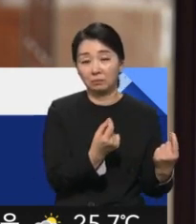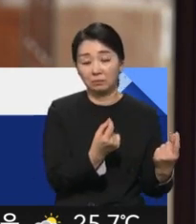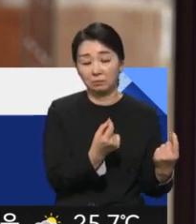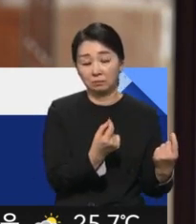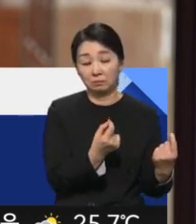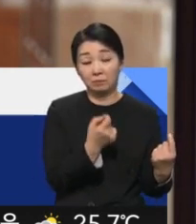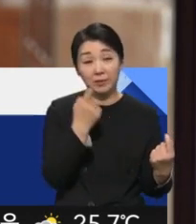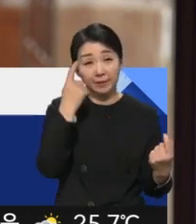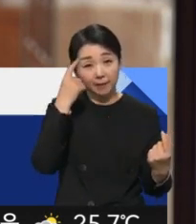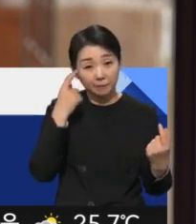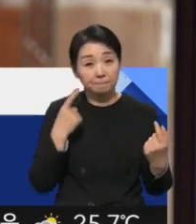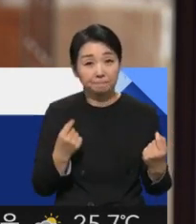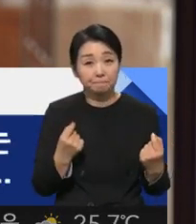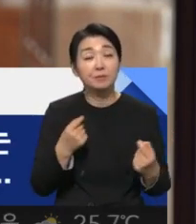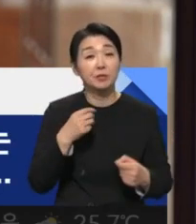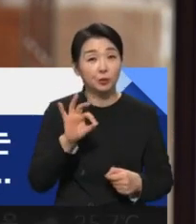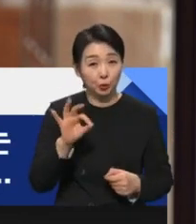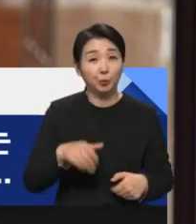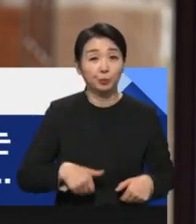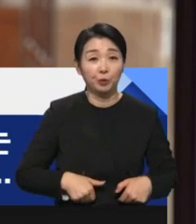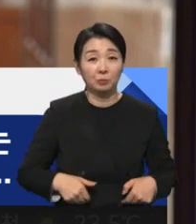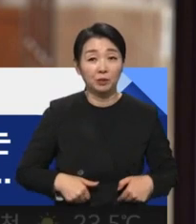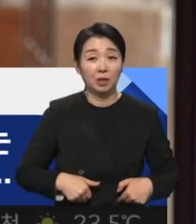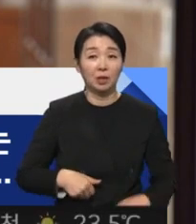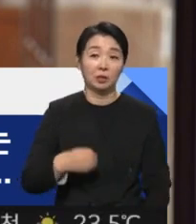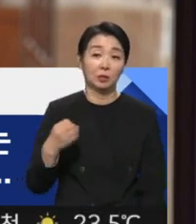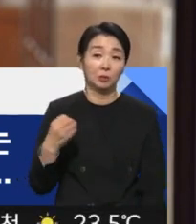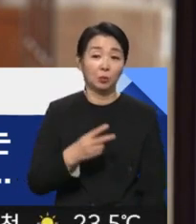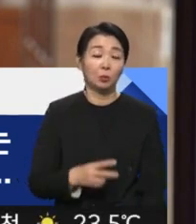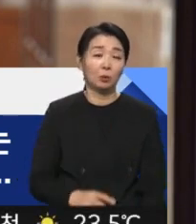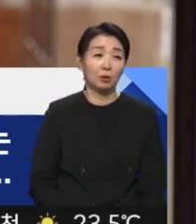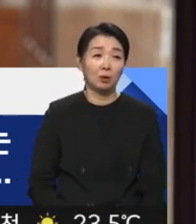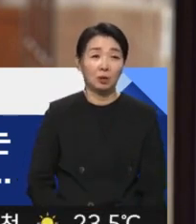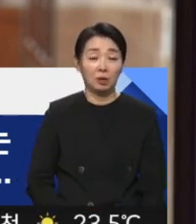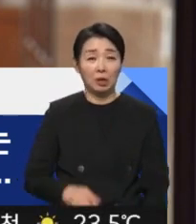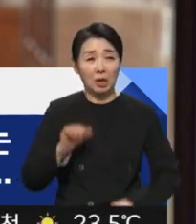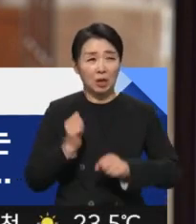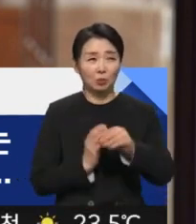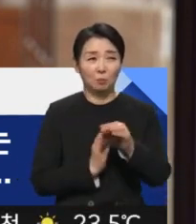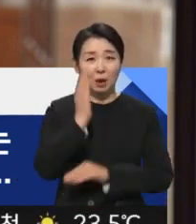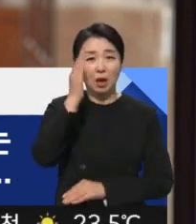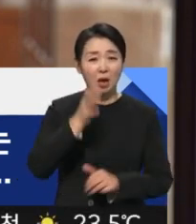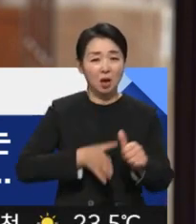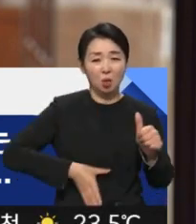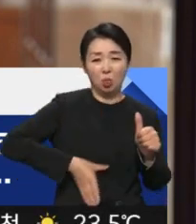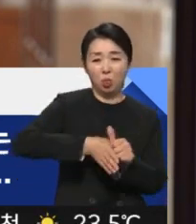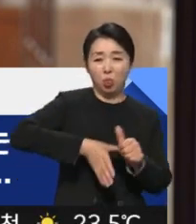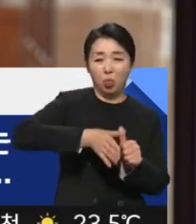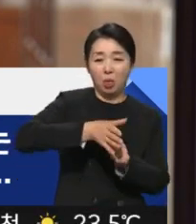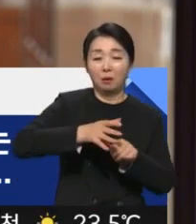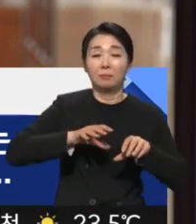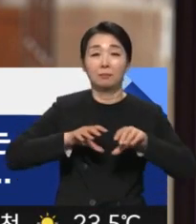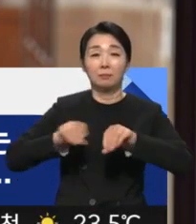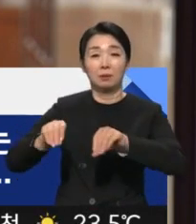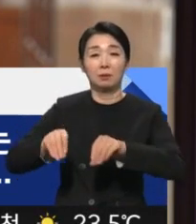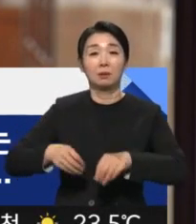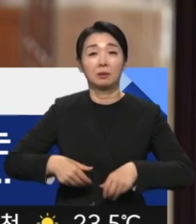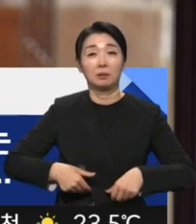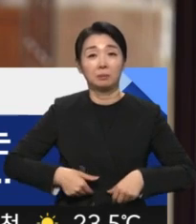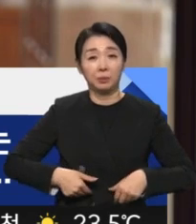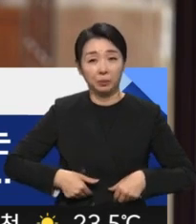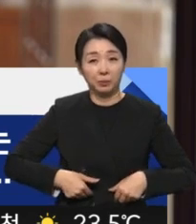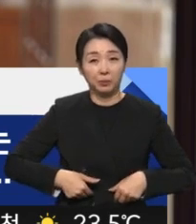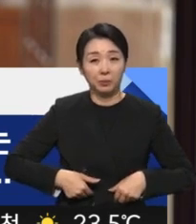같이 인식하고 인정하고 또 이런 도를 넘는 적대와 공격 행위를 중단해야 된다라고